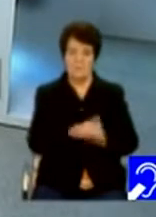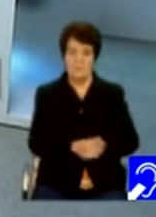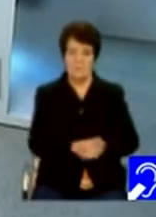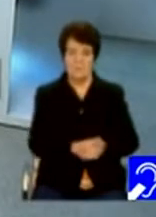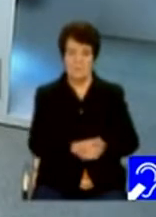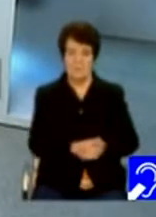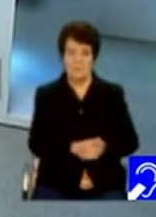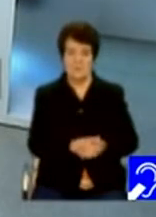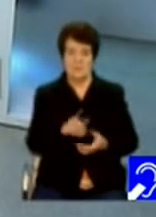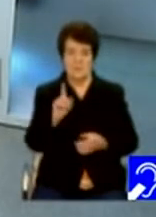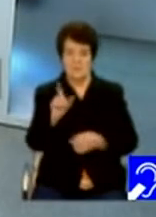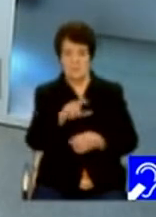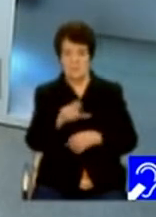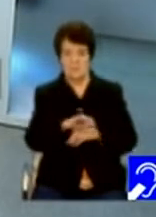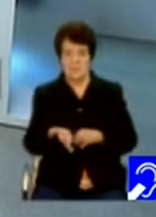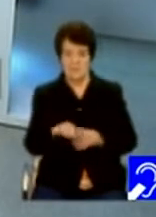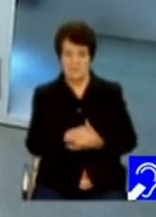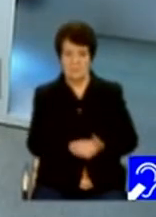donațiile diasporei.